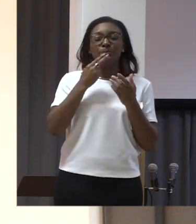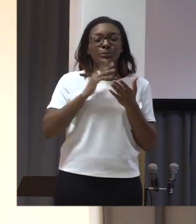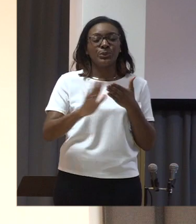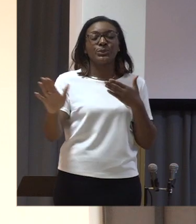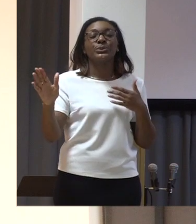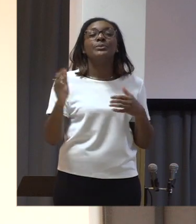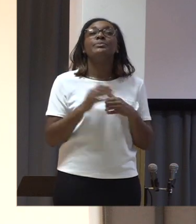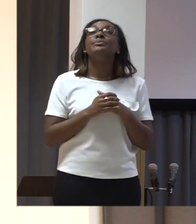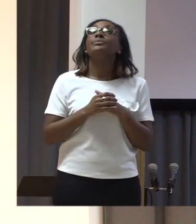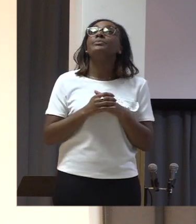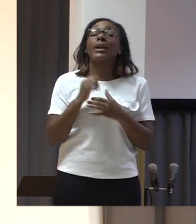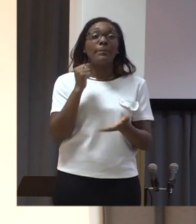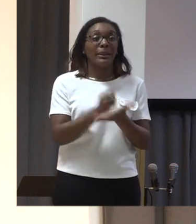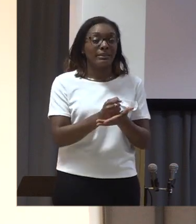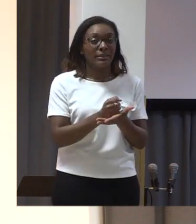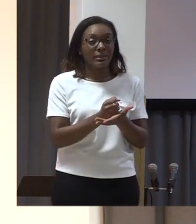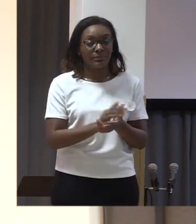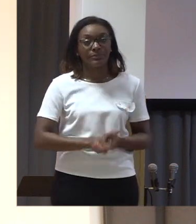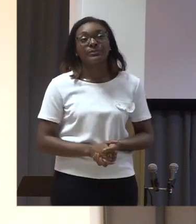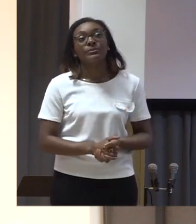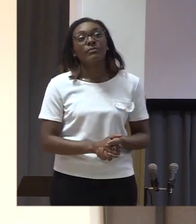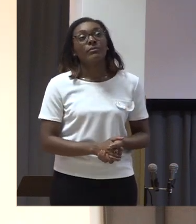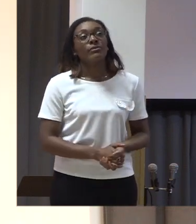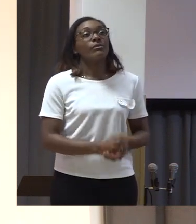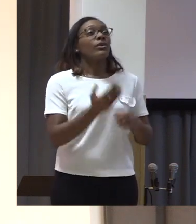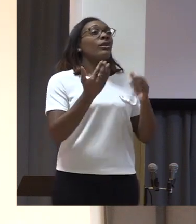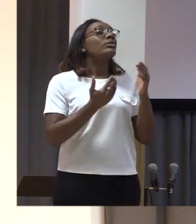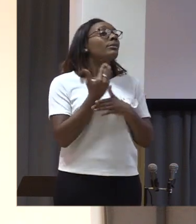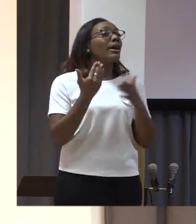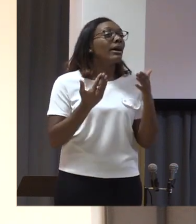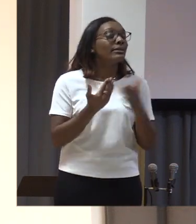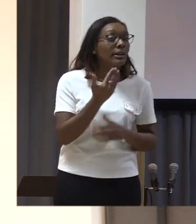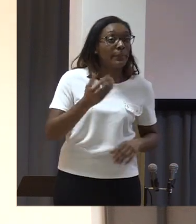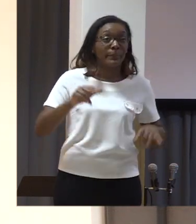mon message de ce matin est «